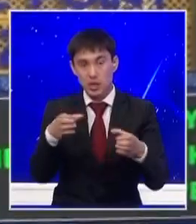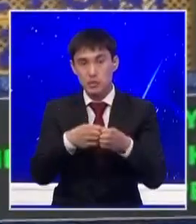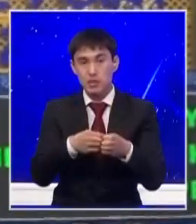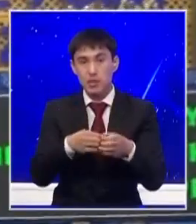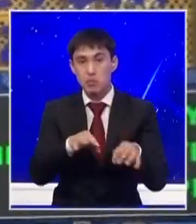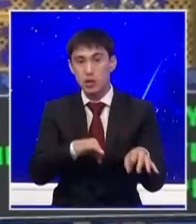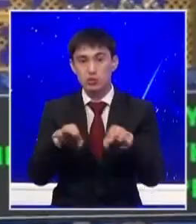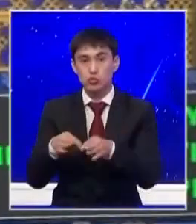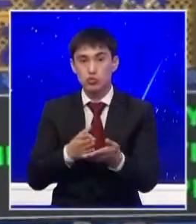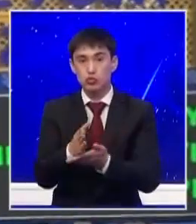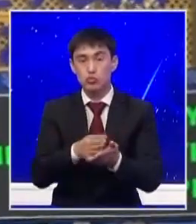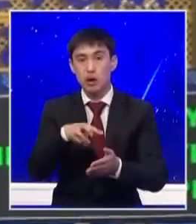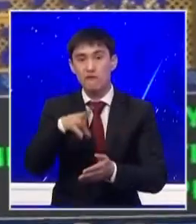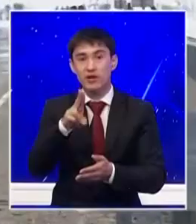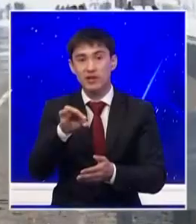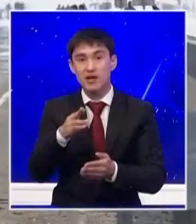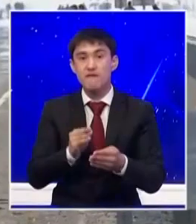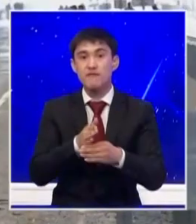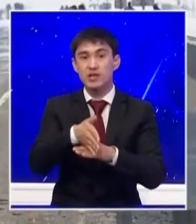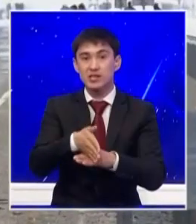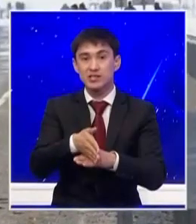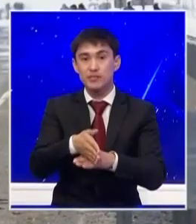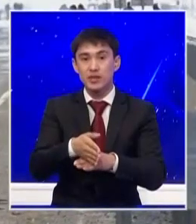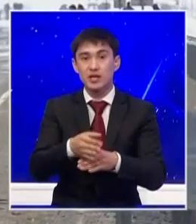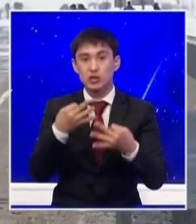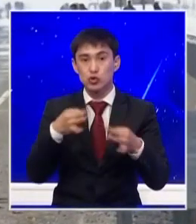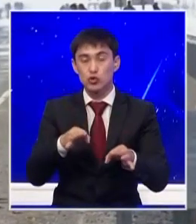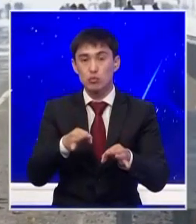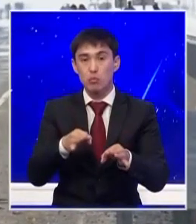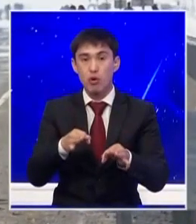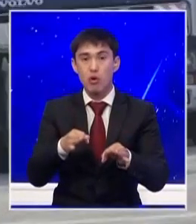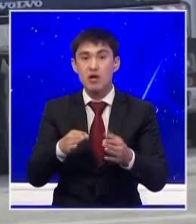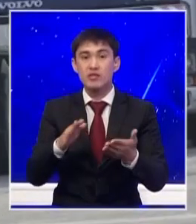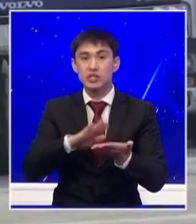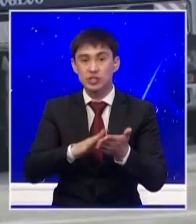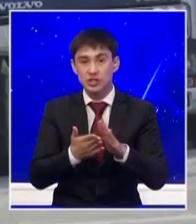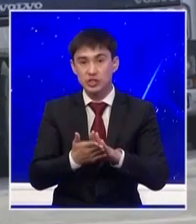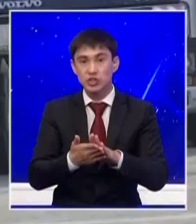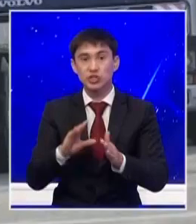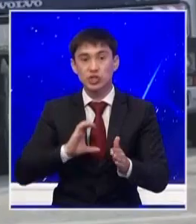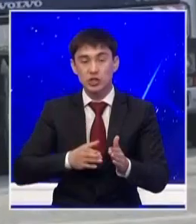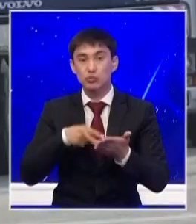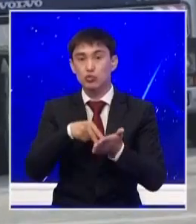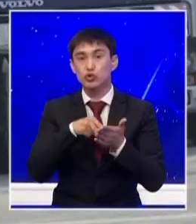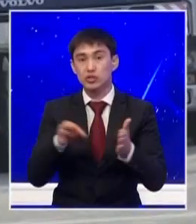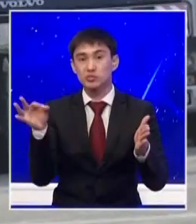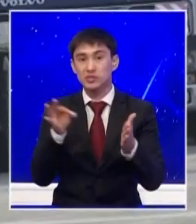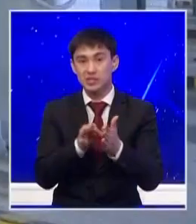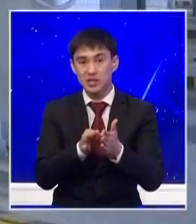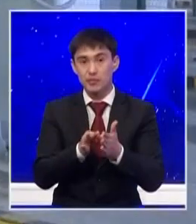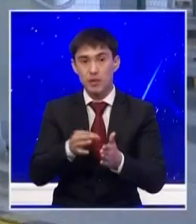комитета миграционной службы МВД въезд из поднебесной разрешен по деловым частным и туристическим